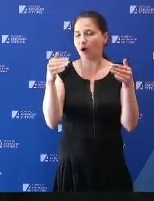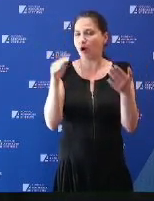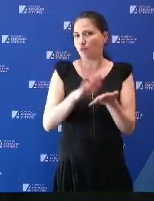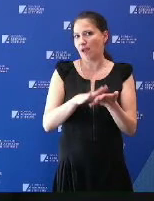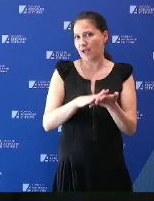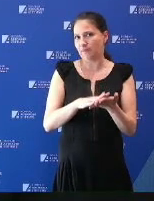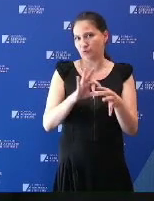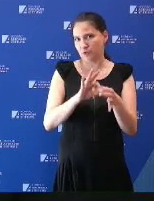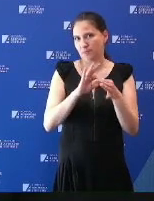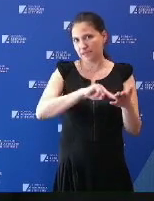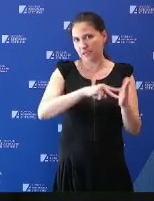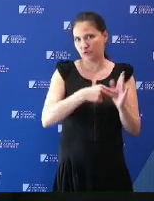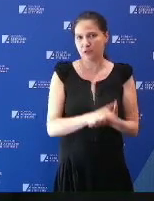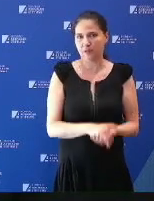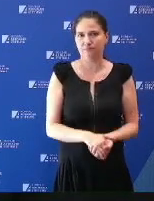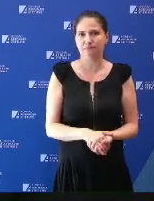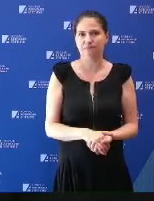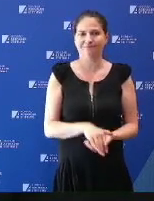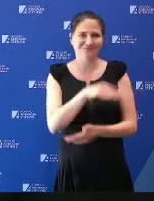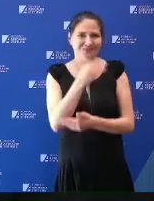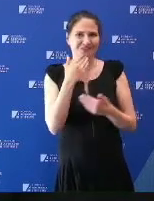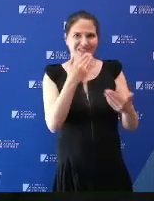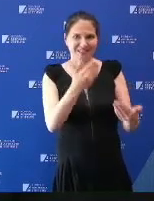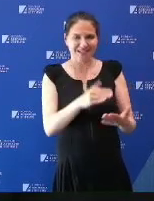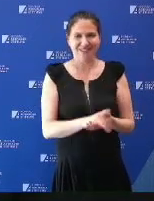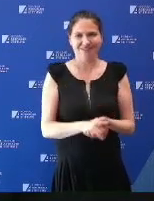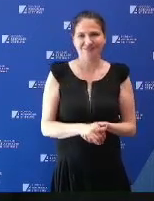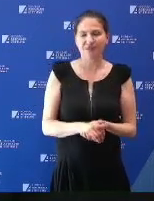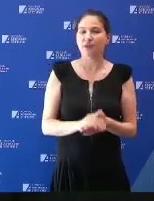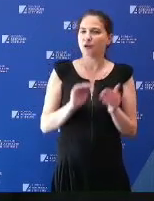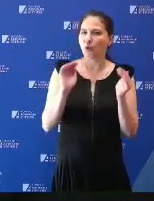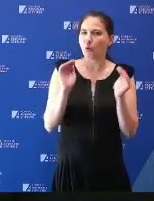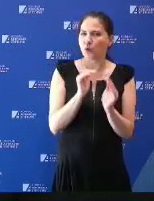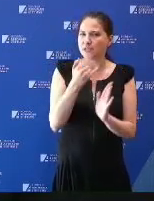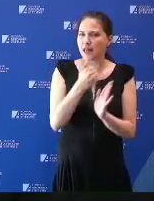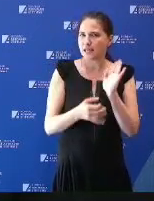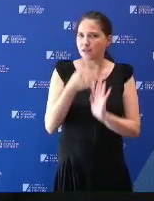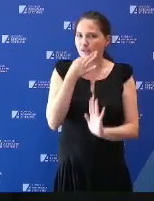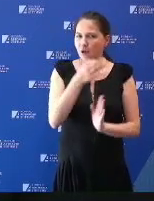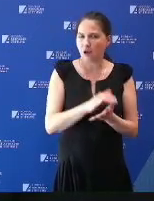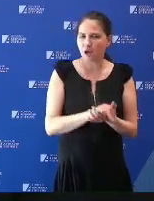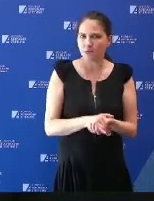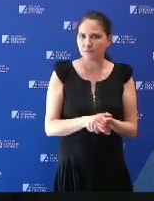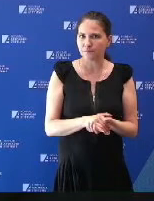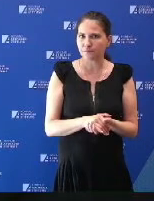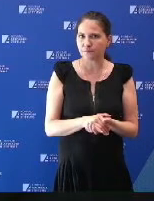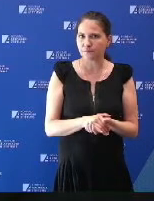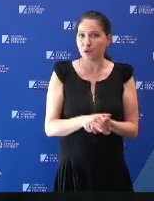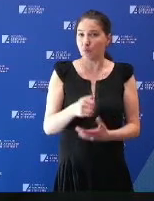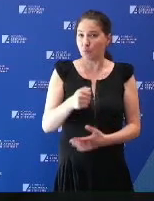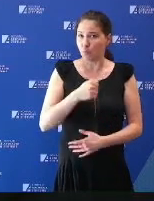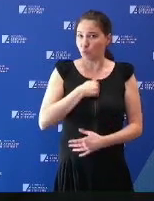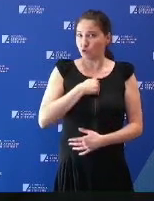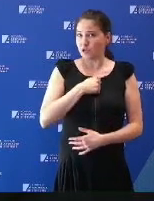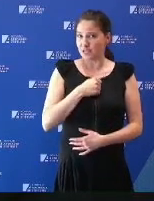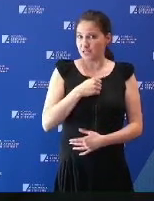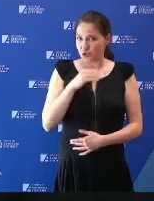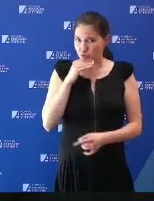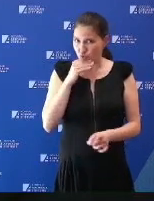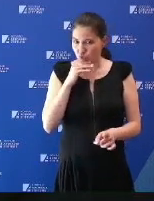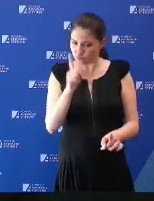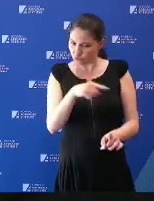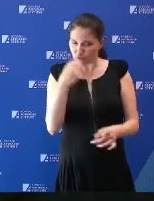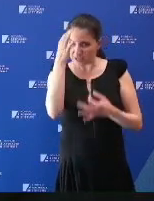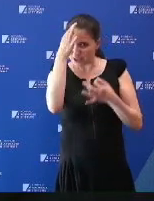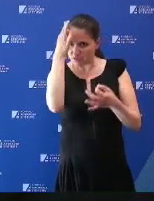tatsächlich aufbaut. Vielen Dank. Ganz kurz noch zum Schluss. Sind wir wagemutig genug, was unsere Innovationen